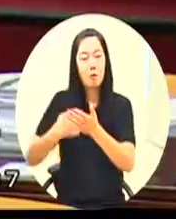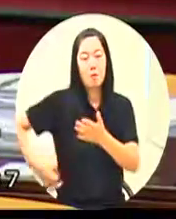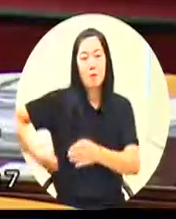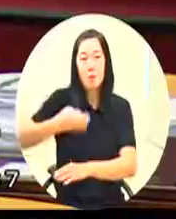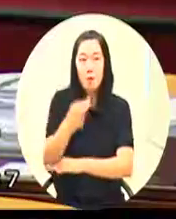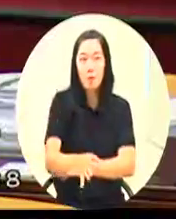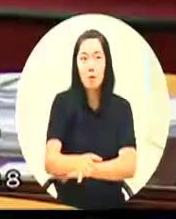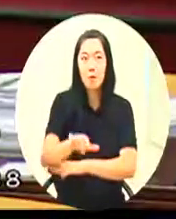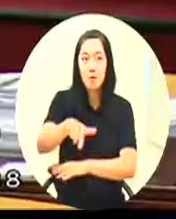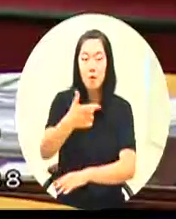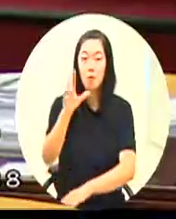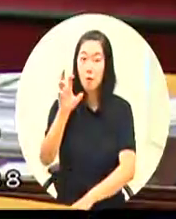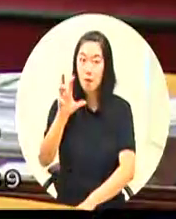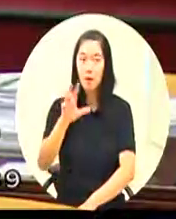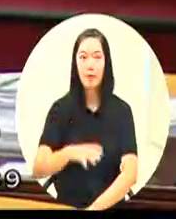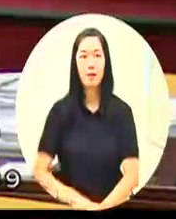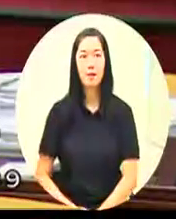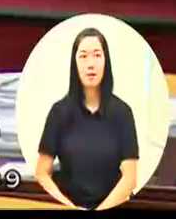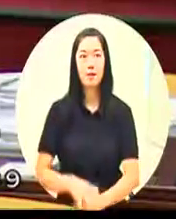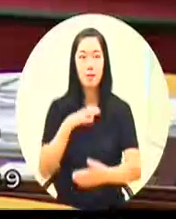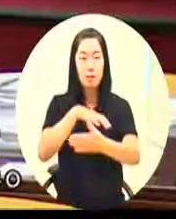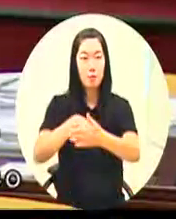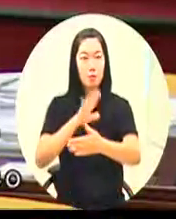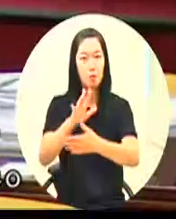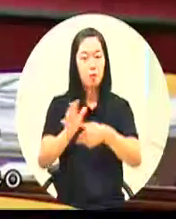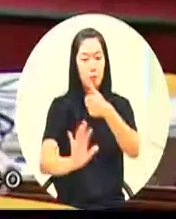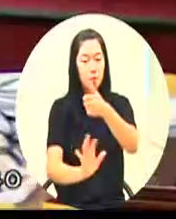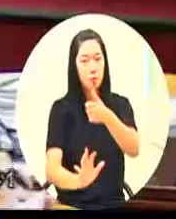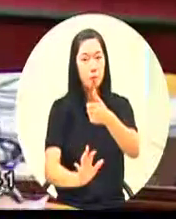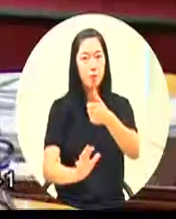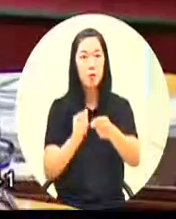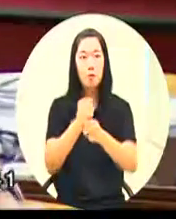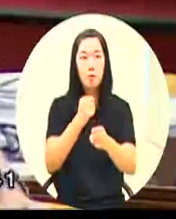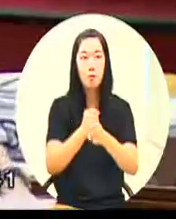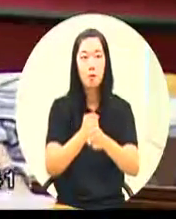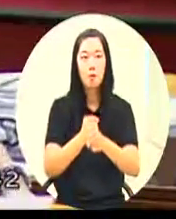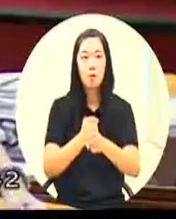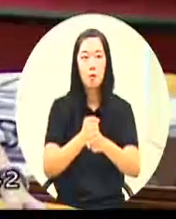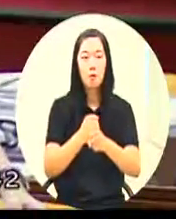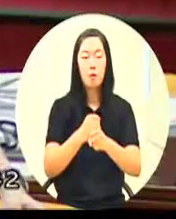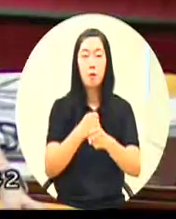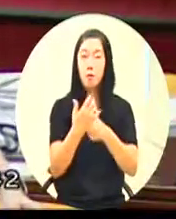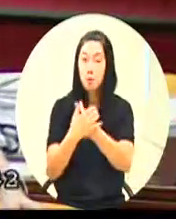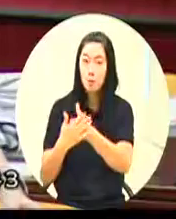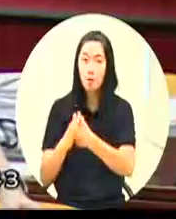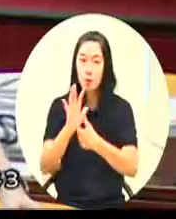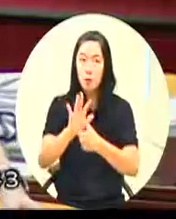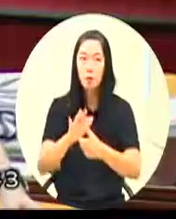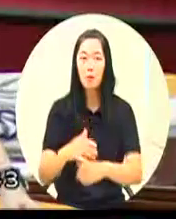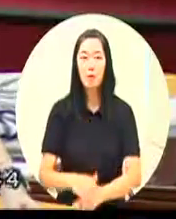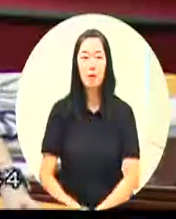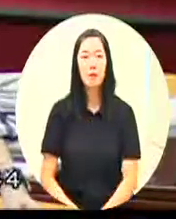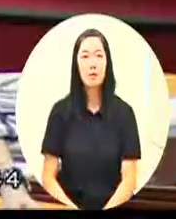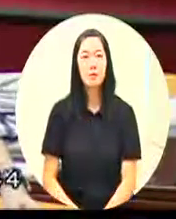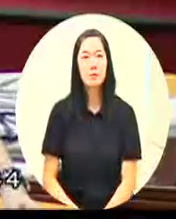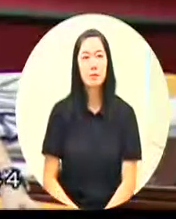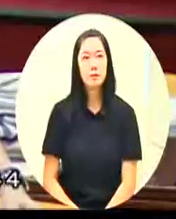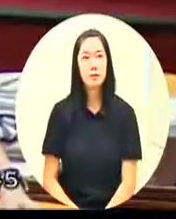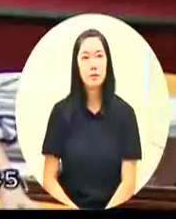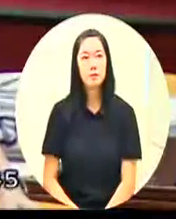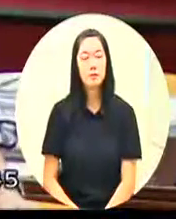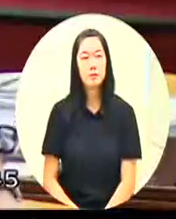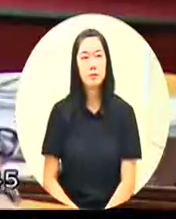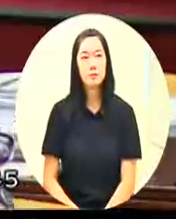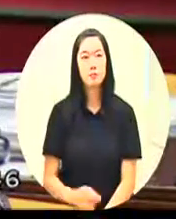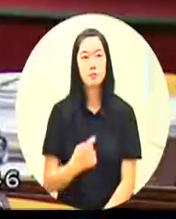688，里面有好几十个员工跟教练在为我们服务，基本上从另一个角度讲啊，